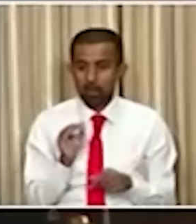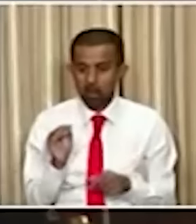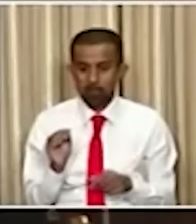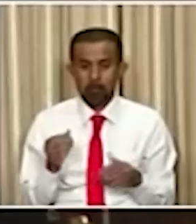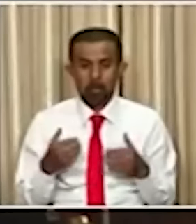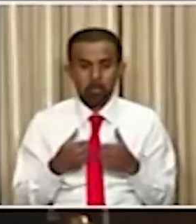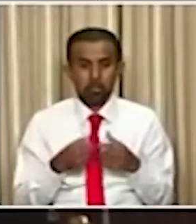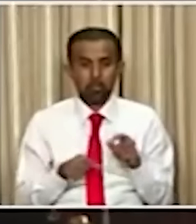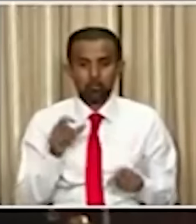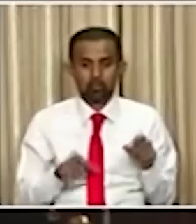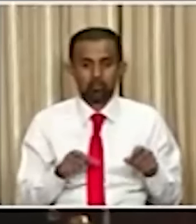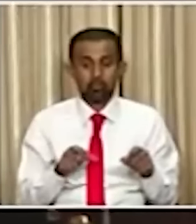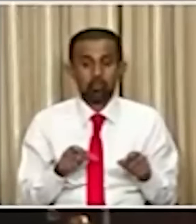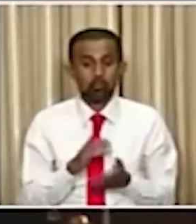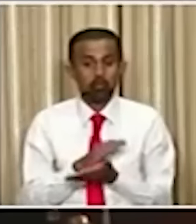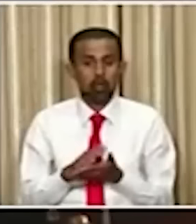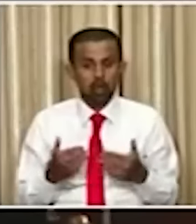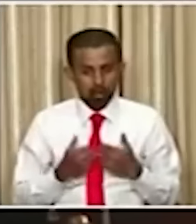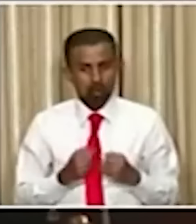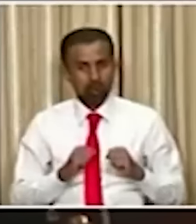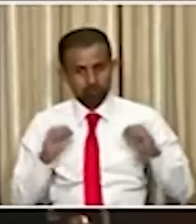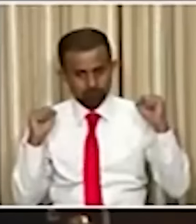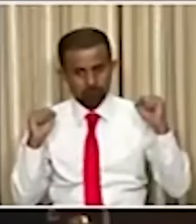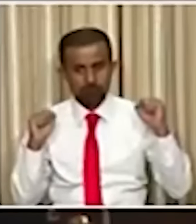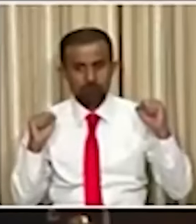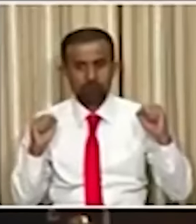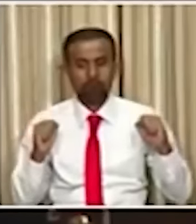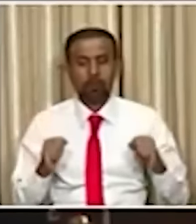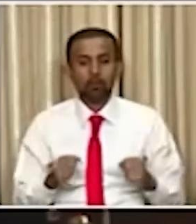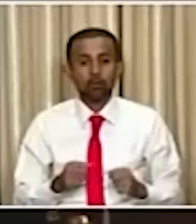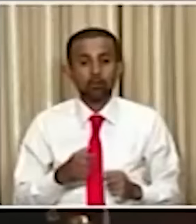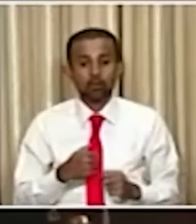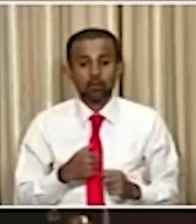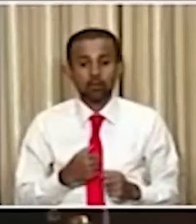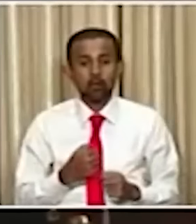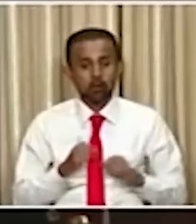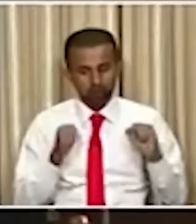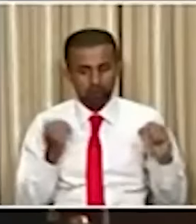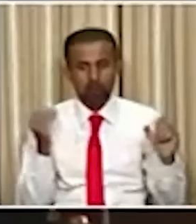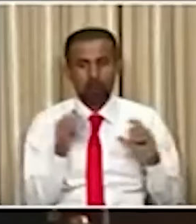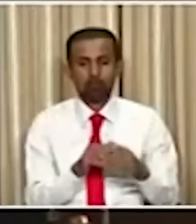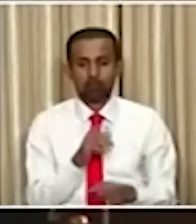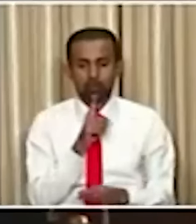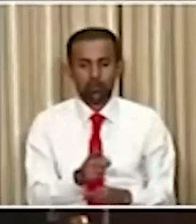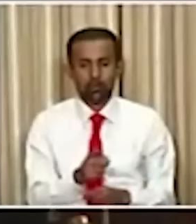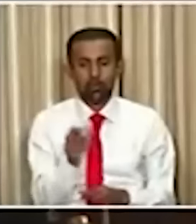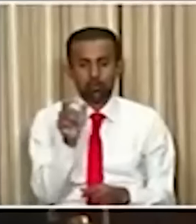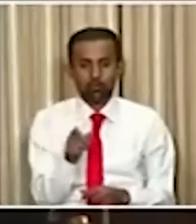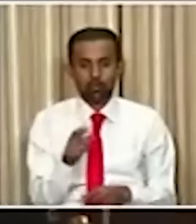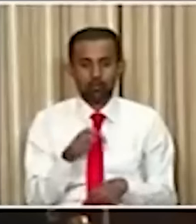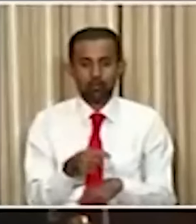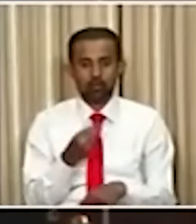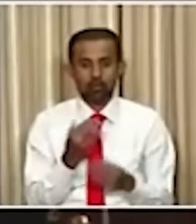අපේ ජනයාගේ හිතසුව පිණිස අපි සටනට ජීවිතත් එක්කුණත් මහ බහිනවා කියන එක සදා කරමින් ඔබතුමාට